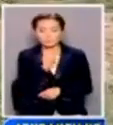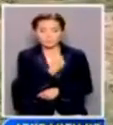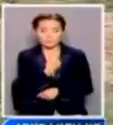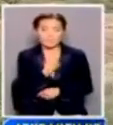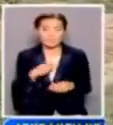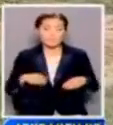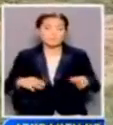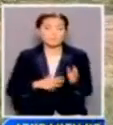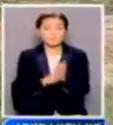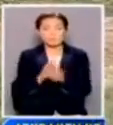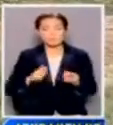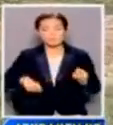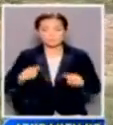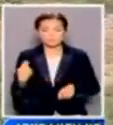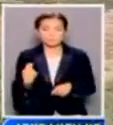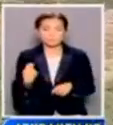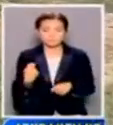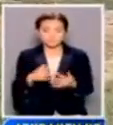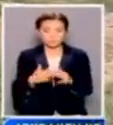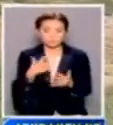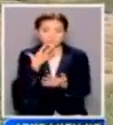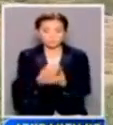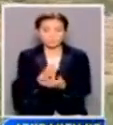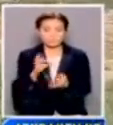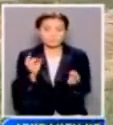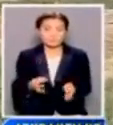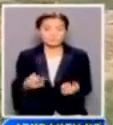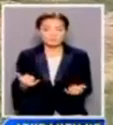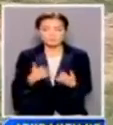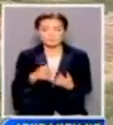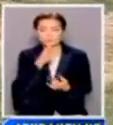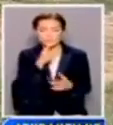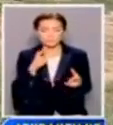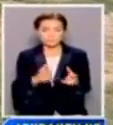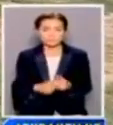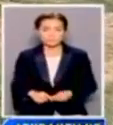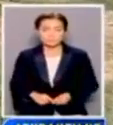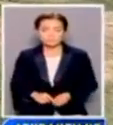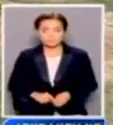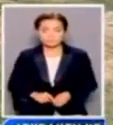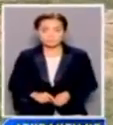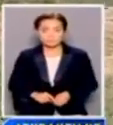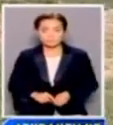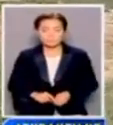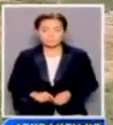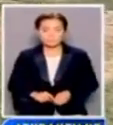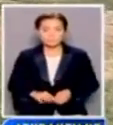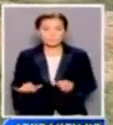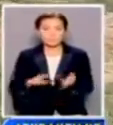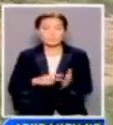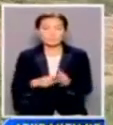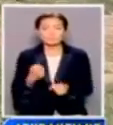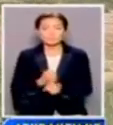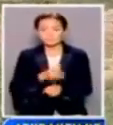никаких препятствий, возле жилых микрорайонов. Это было бы правильным решением во время карантина, так как мы не можем сейчас реализовать